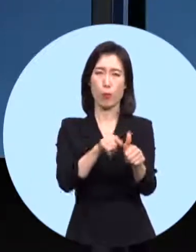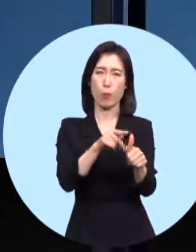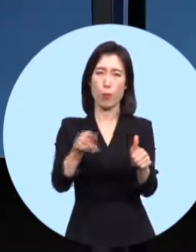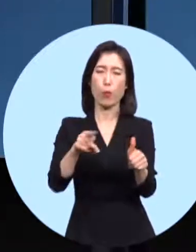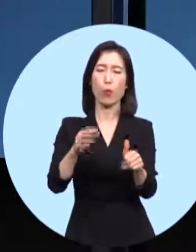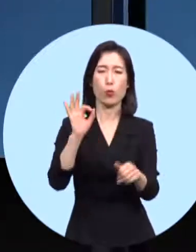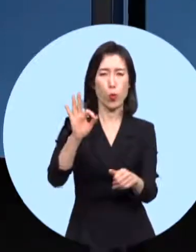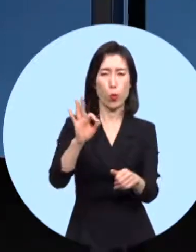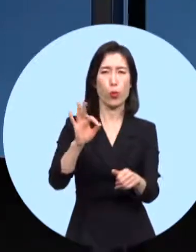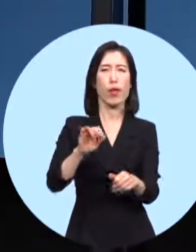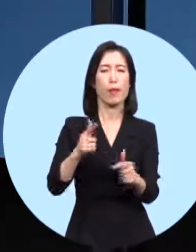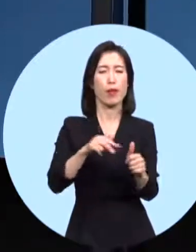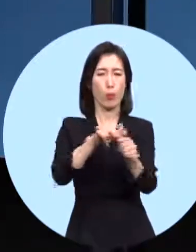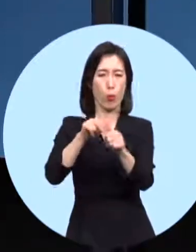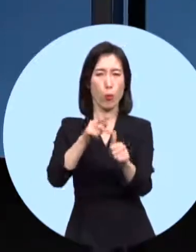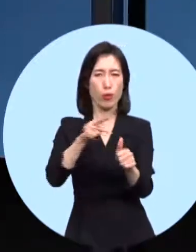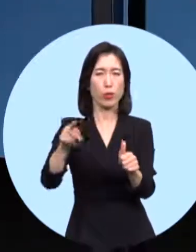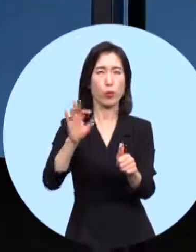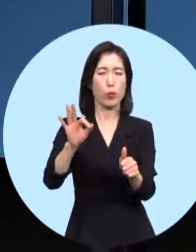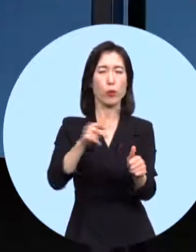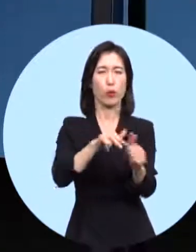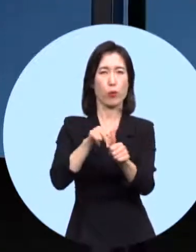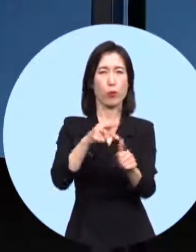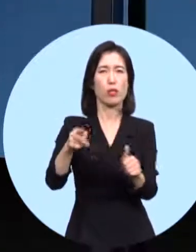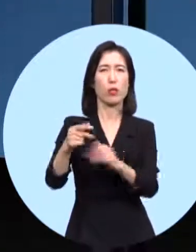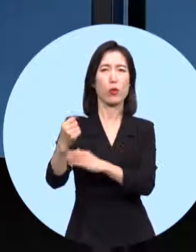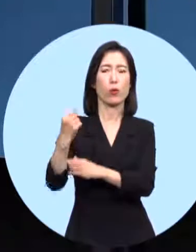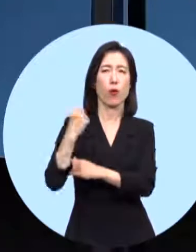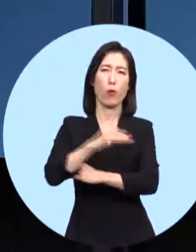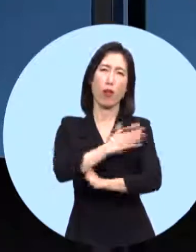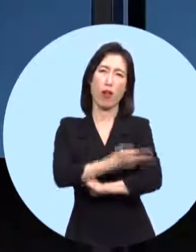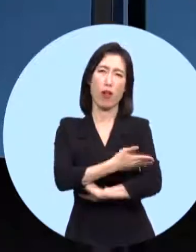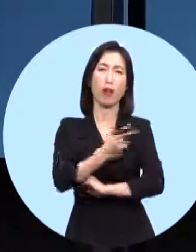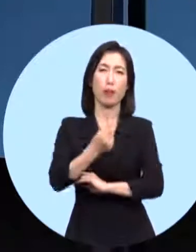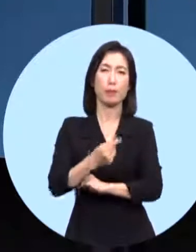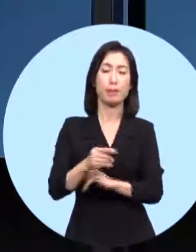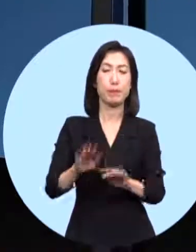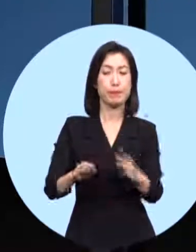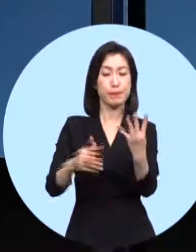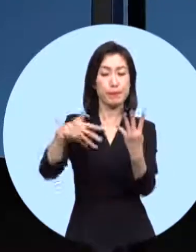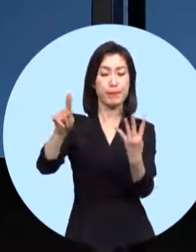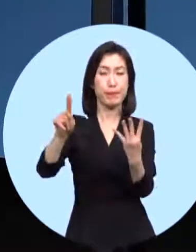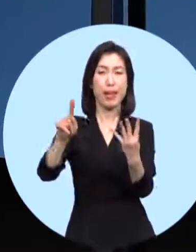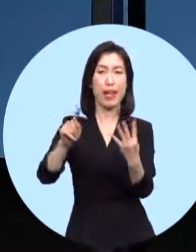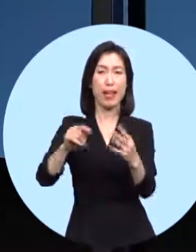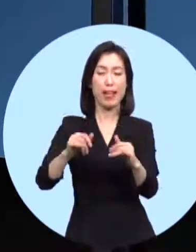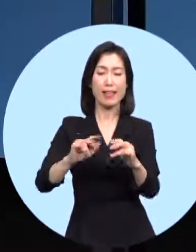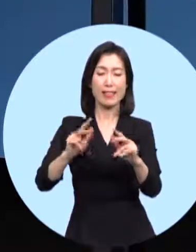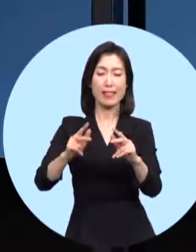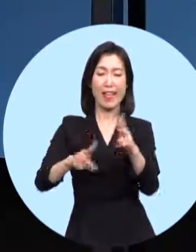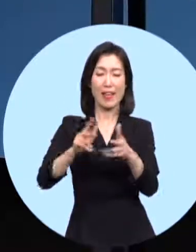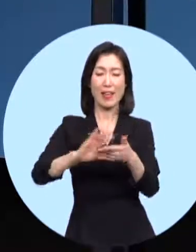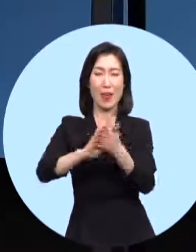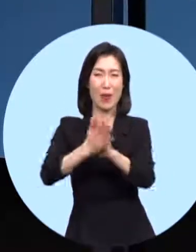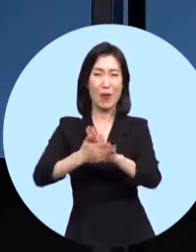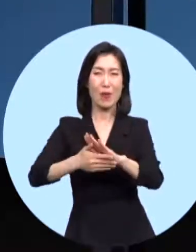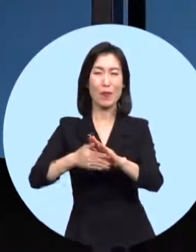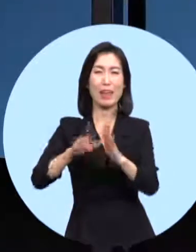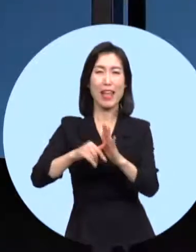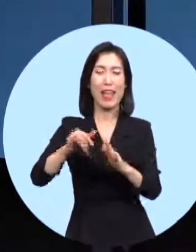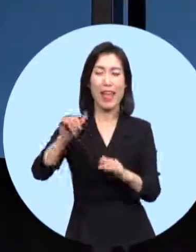정보가 돈과 권력이 되고 있습니다. 4차 산업혁명 AI 시대라고 얘기를 하는데